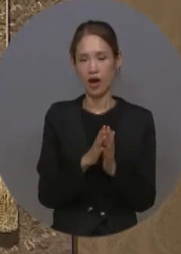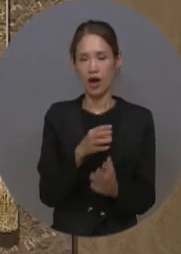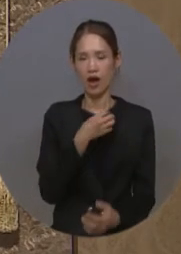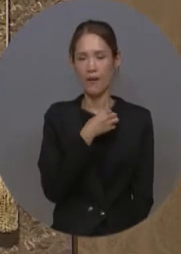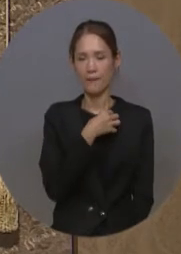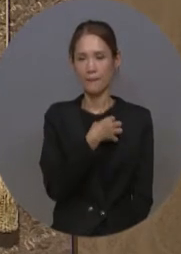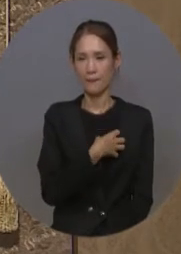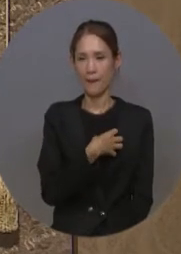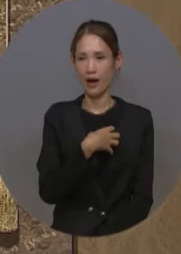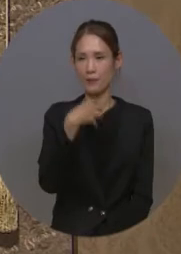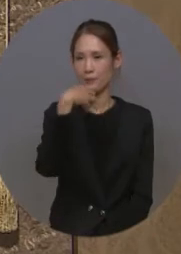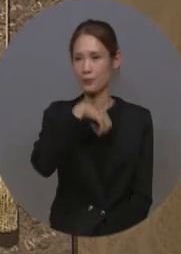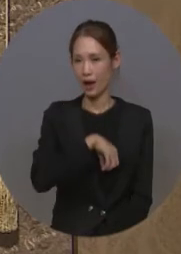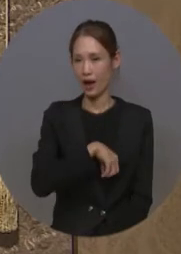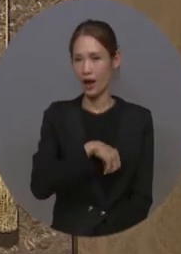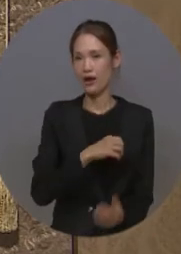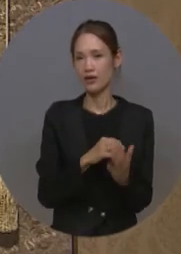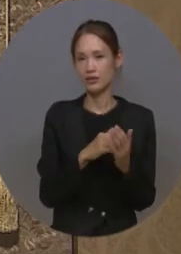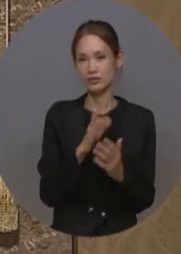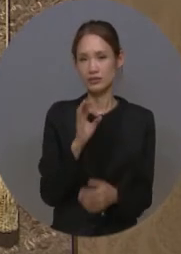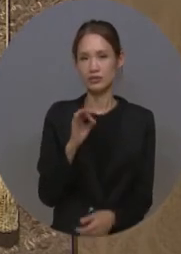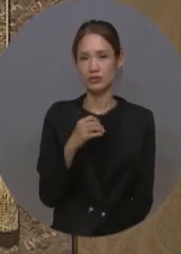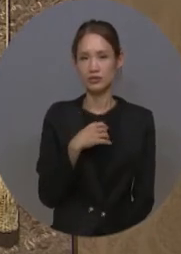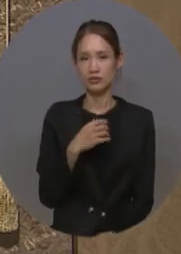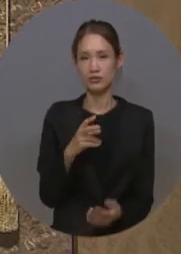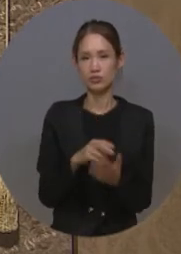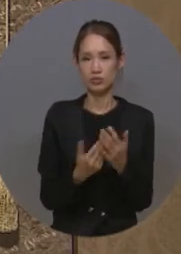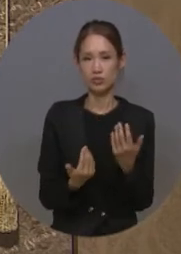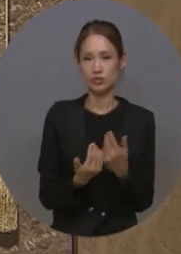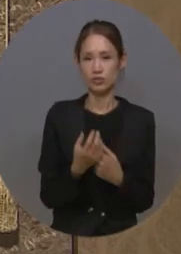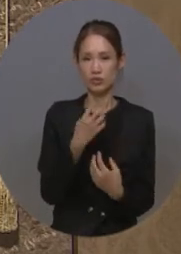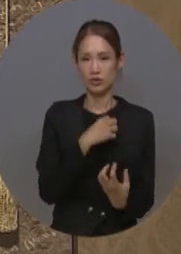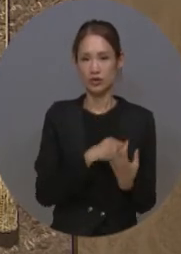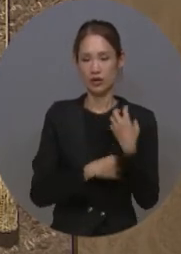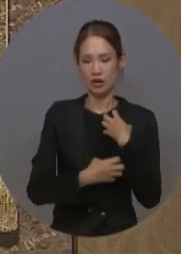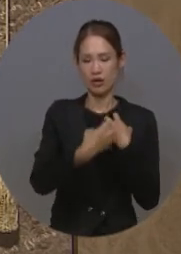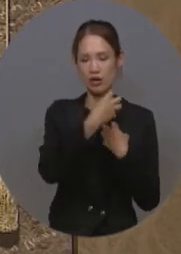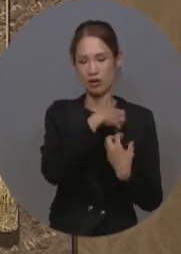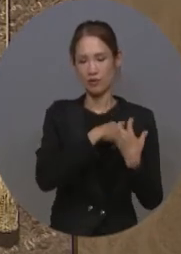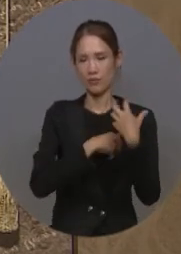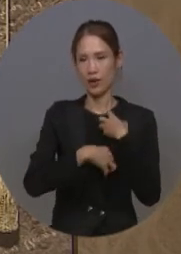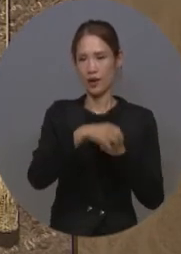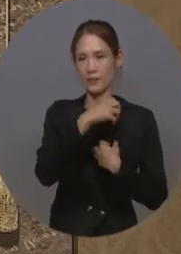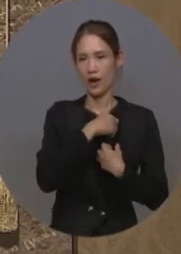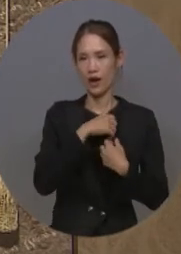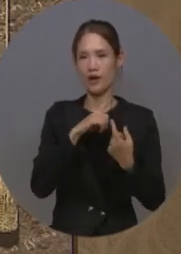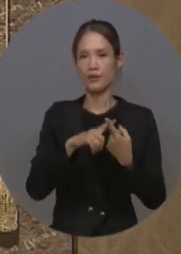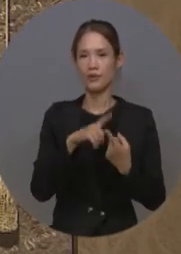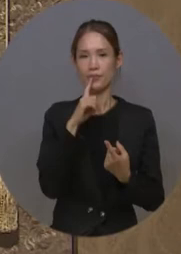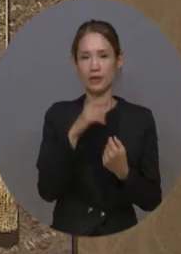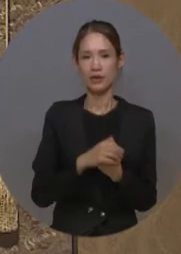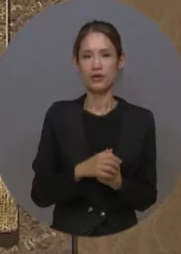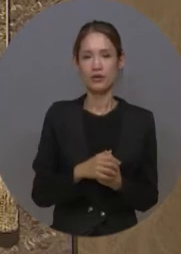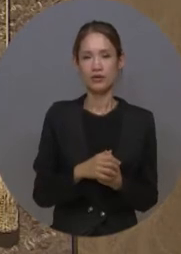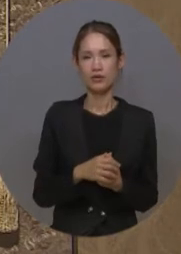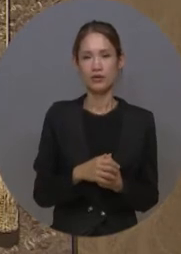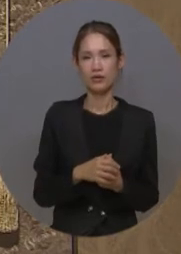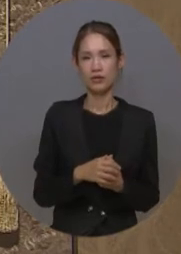들어가는 거잖아요. 근데 아무 걸림없이 발암물질이 다 너무 폐에다가 위험하겠어요. 된 거예요.